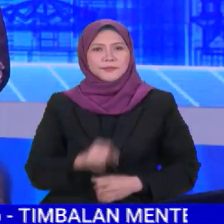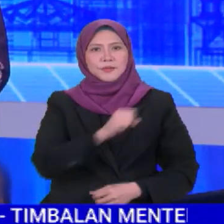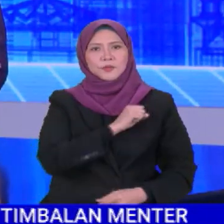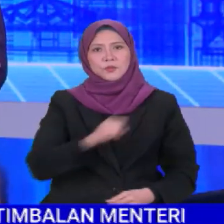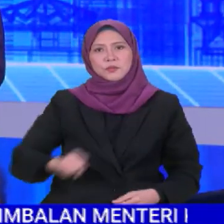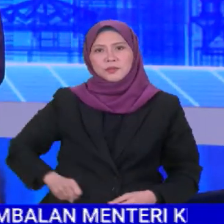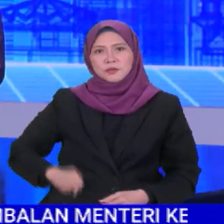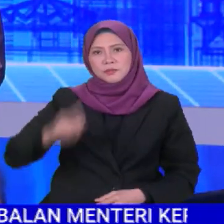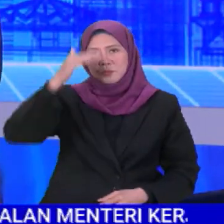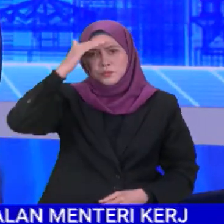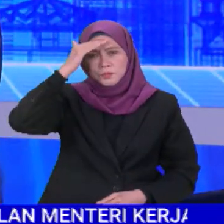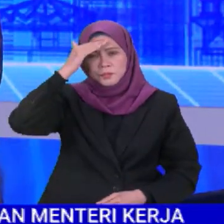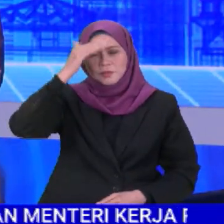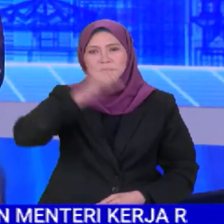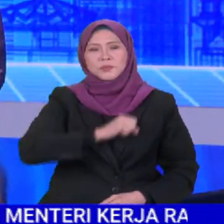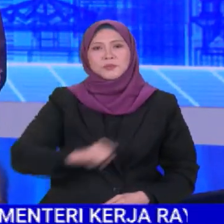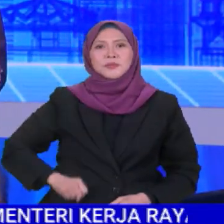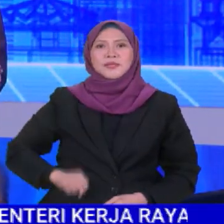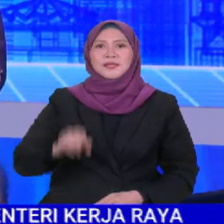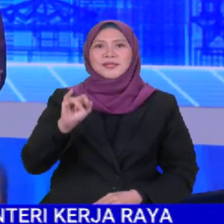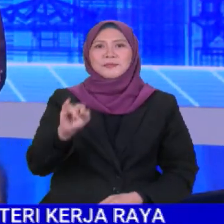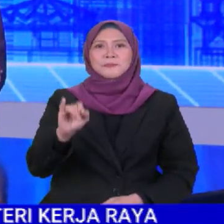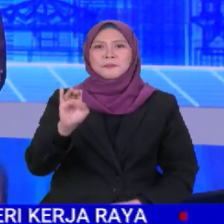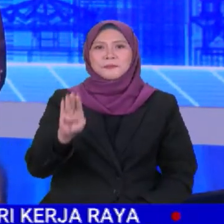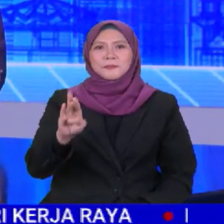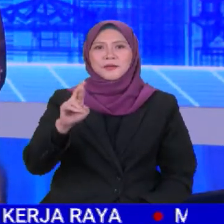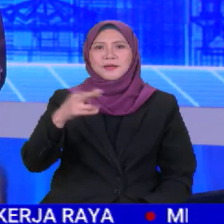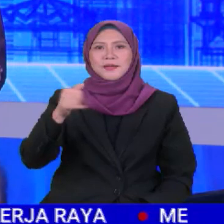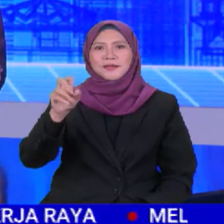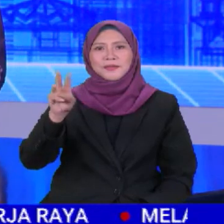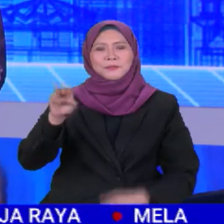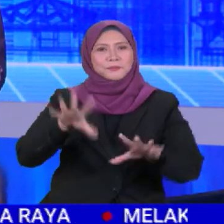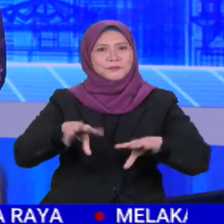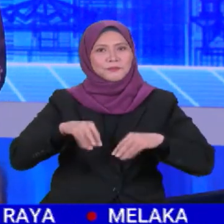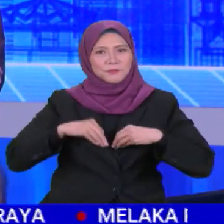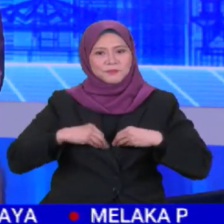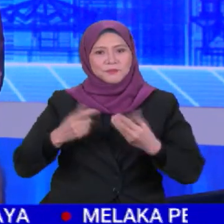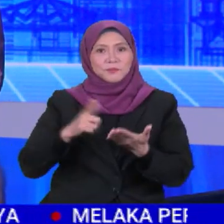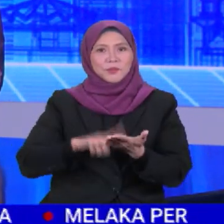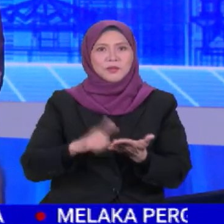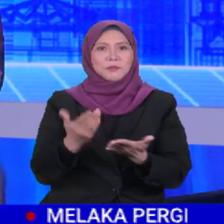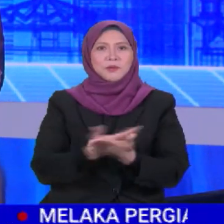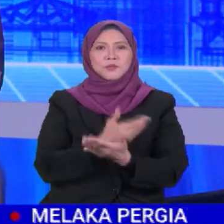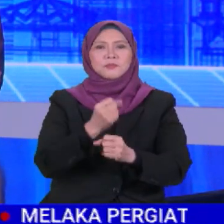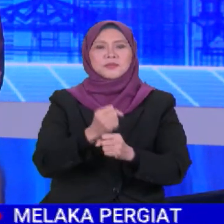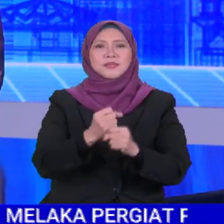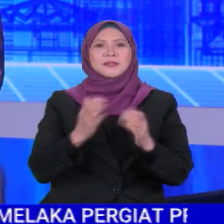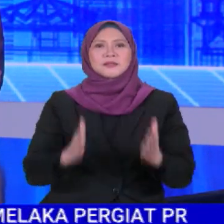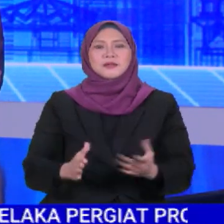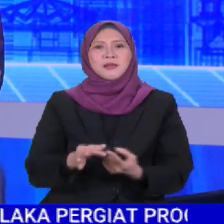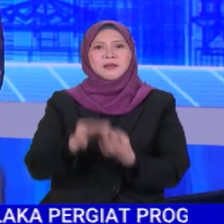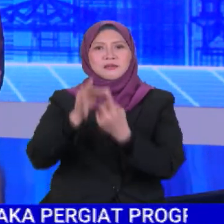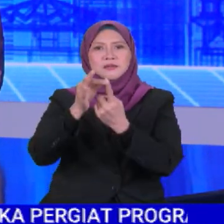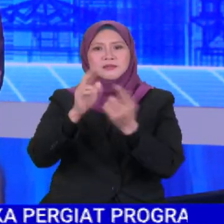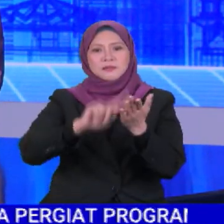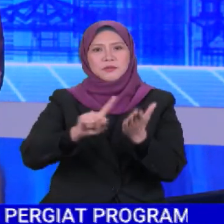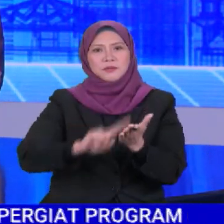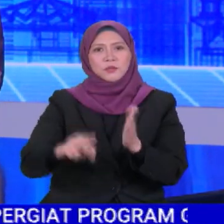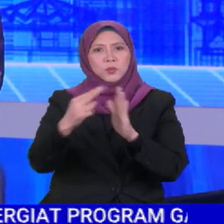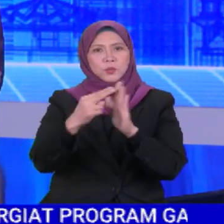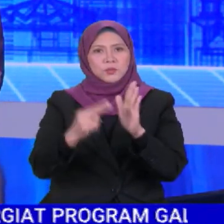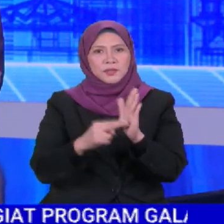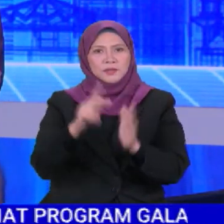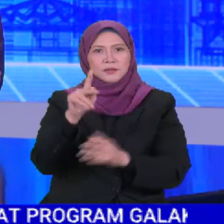Sultan Johor, Sultan Ibrahim, Sultan Iskandar berkenan menerima persembahan laporan terkini pasukan petugas khas Semakan Undang-Undang